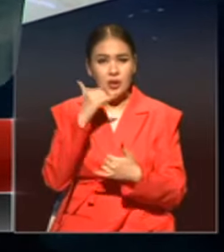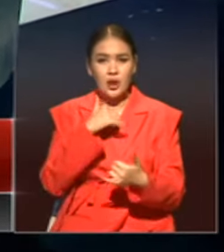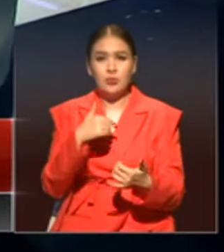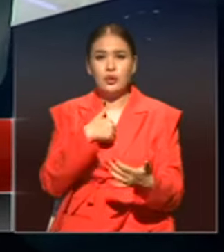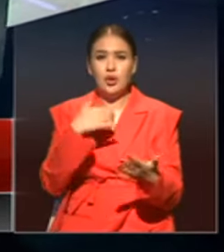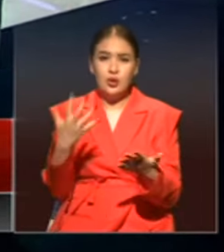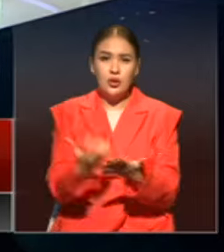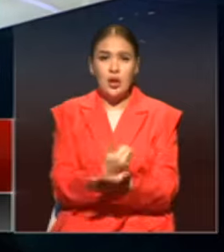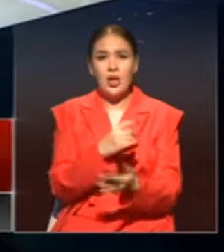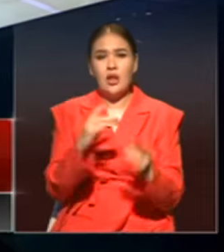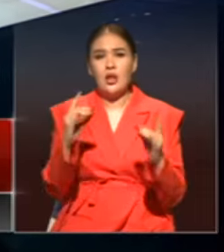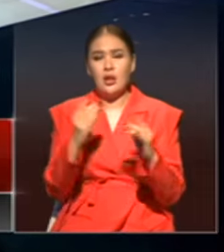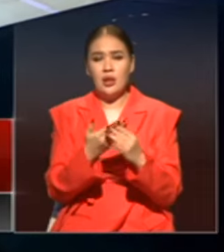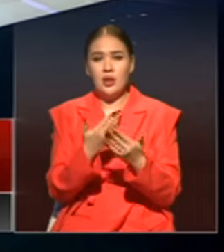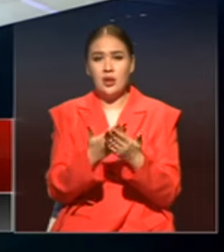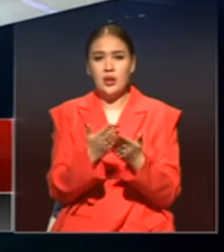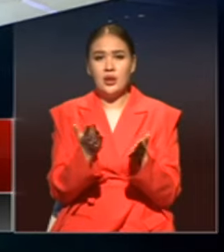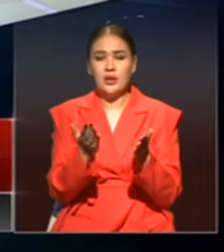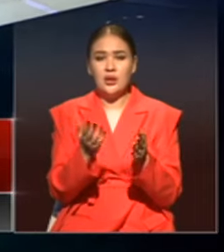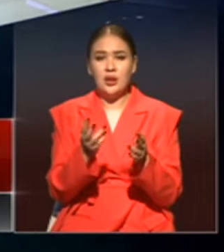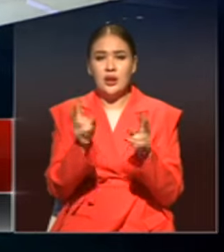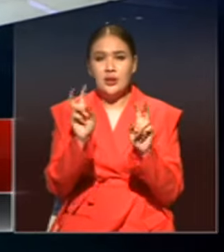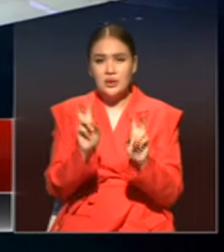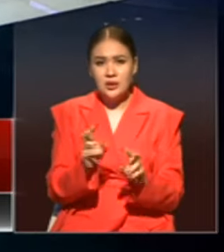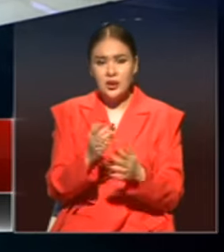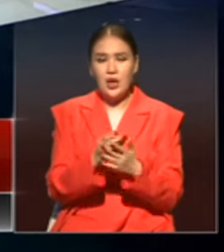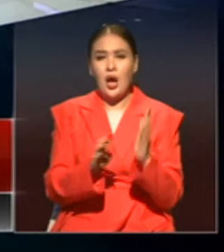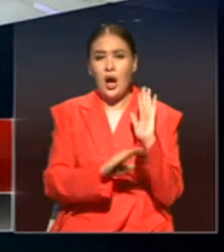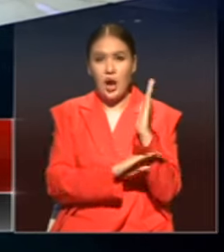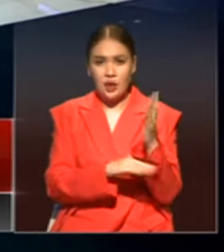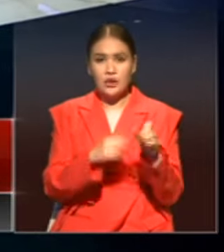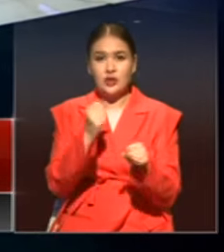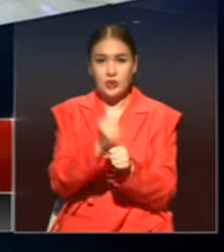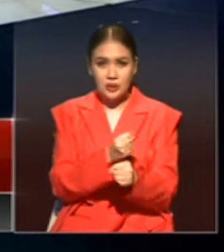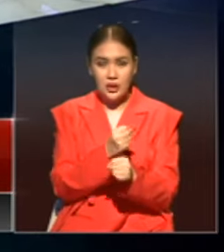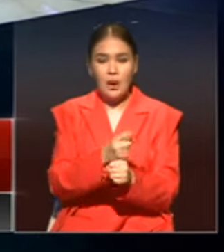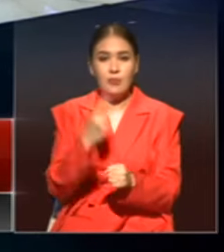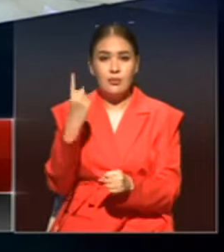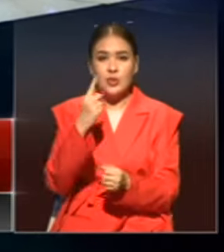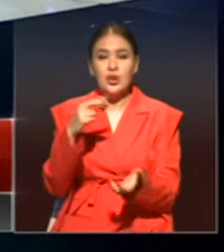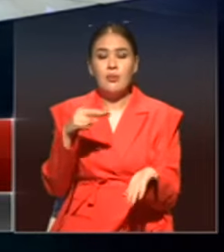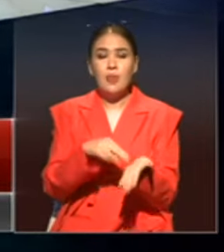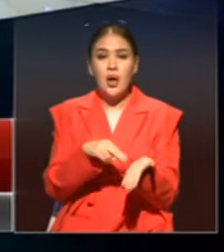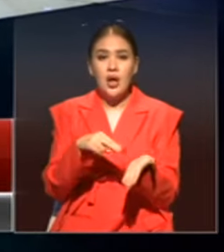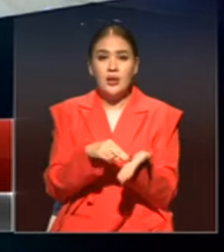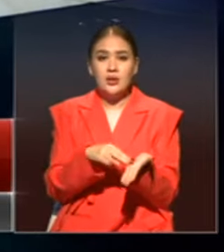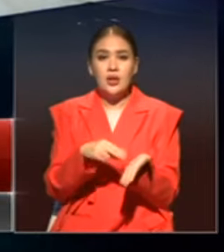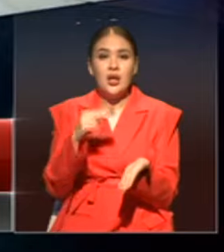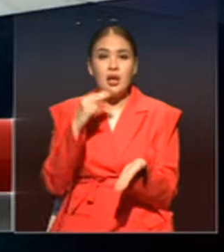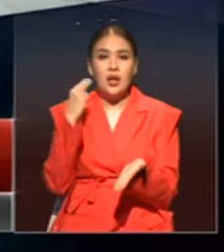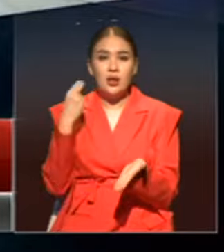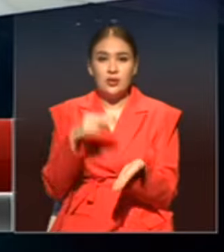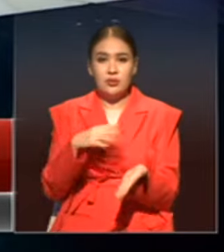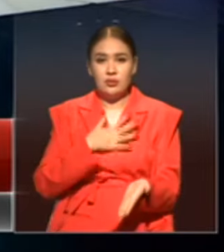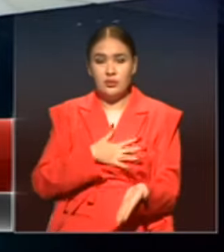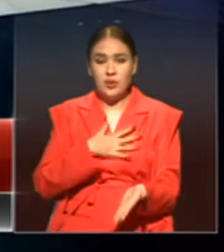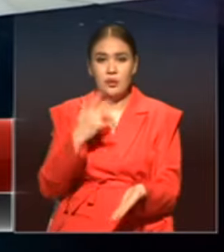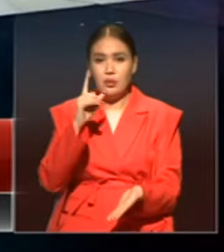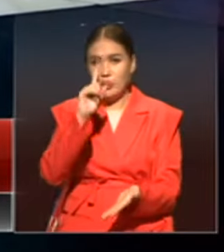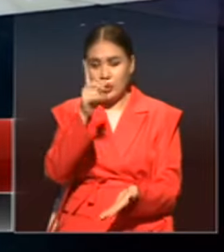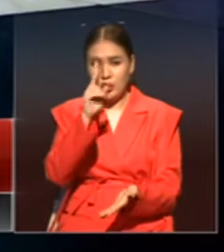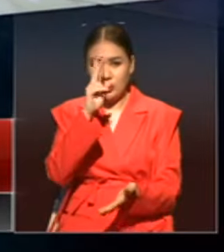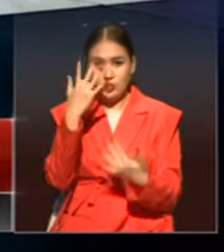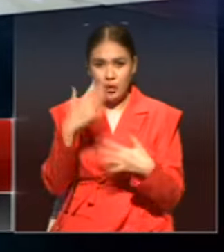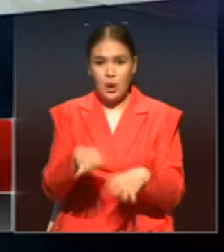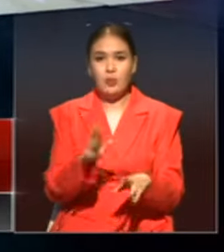урналарды жай ағаштан шығарады. Ауыл ағаштан шығарғанда біріншіден ол бағасы сапасыз болады. Бір жыл, екі жыл ол тұрады да, бір екі жылдан